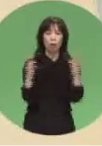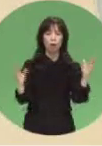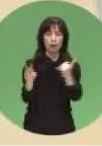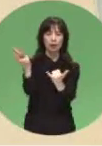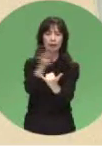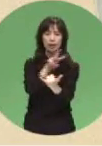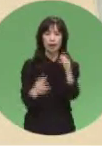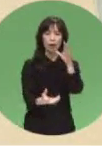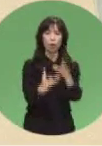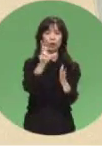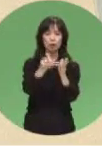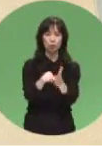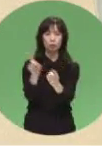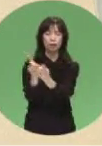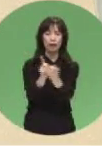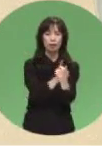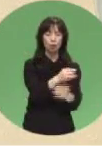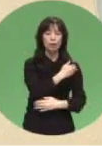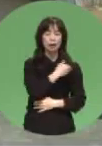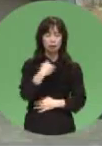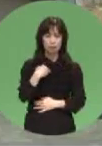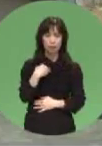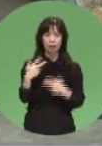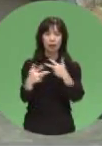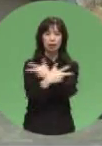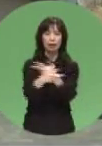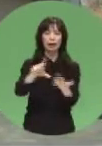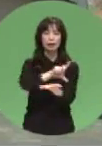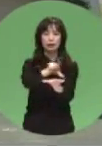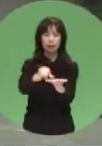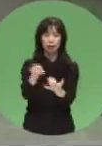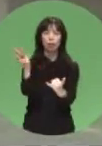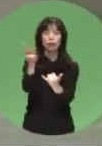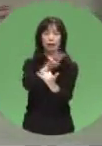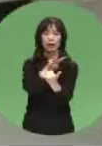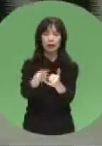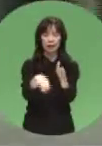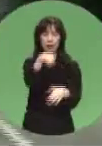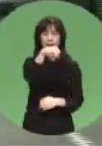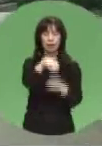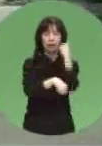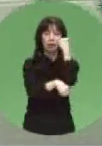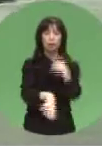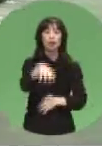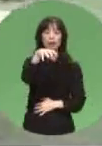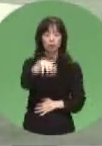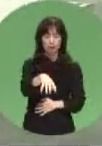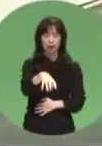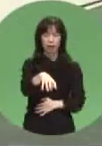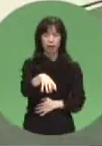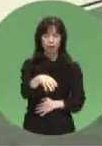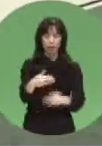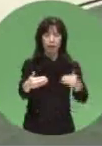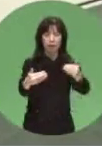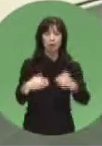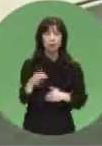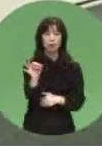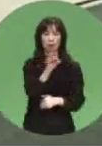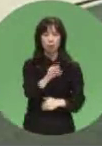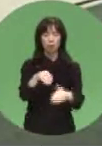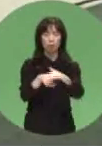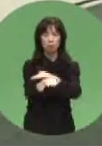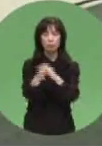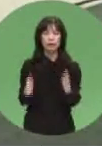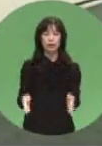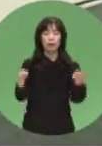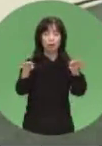にも対応できる北地区の新たな地域災害拠点として資機材備蓄庫や自家発電設備、自